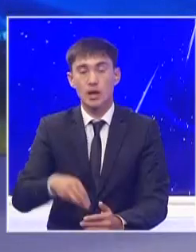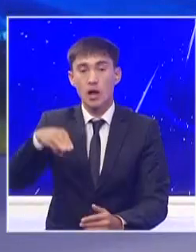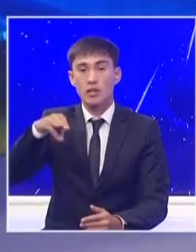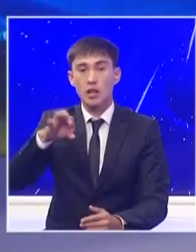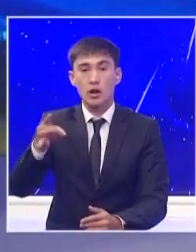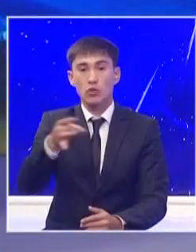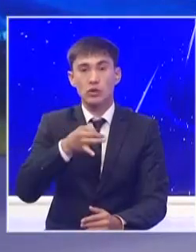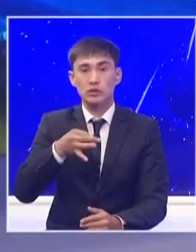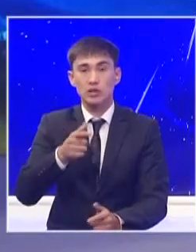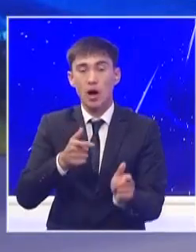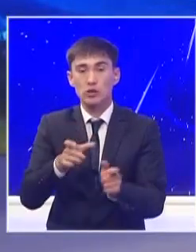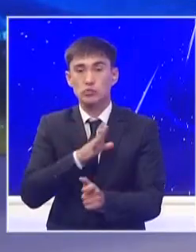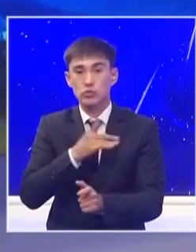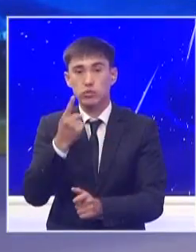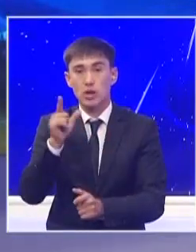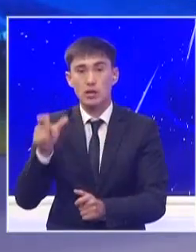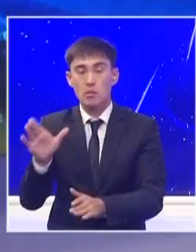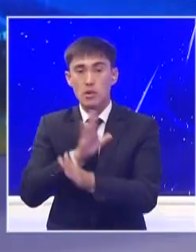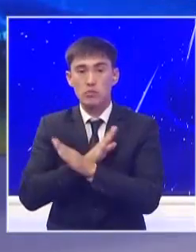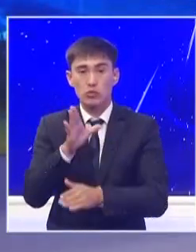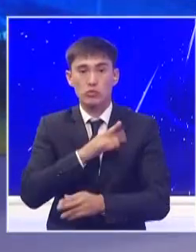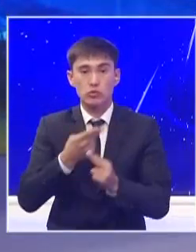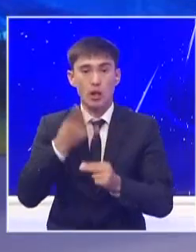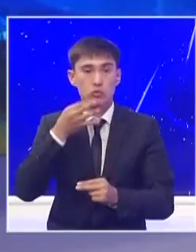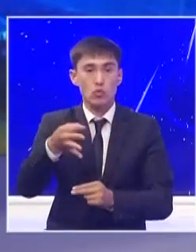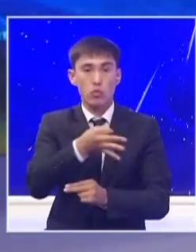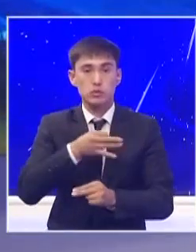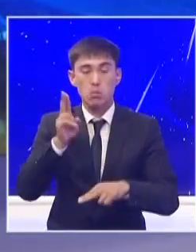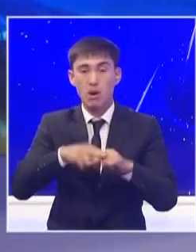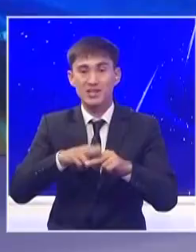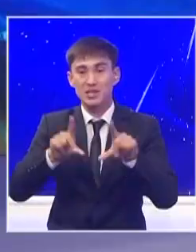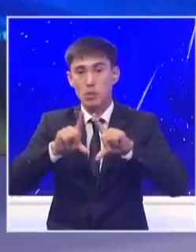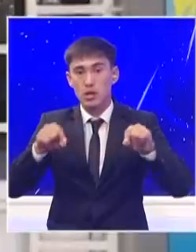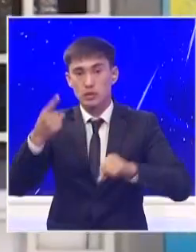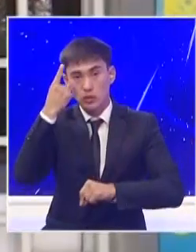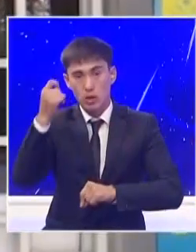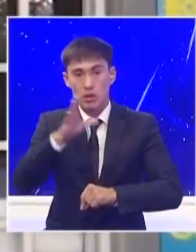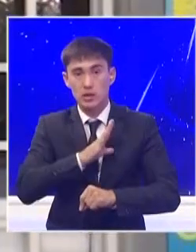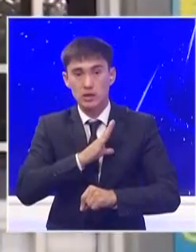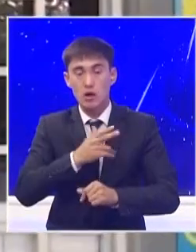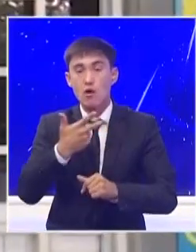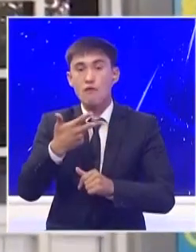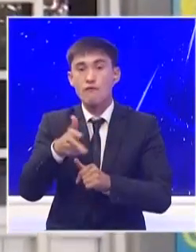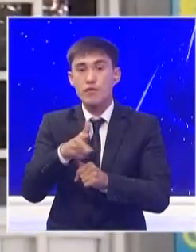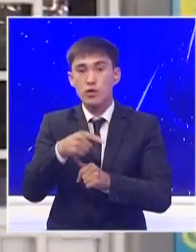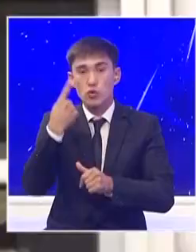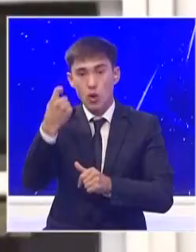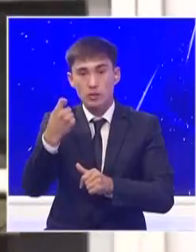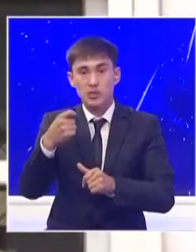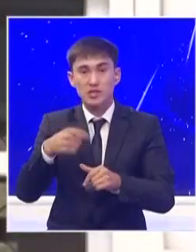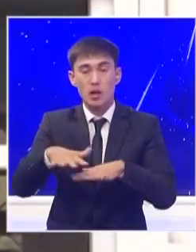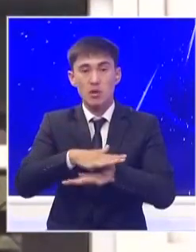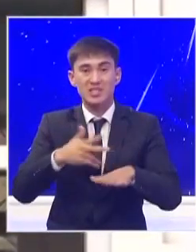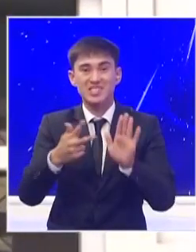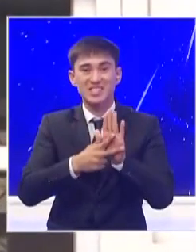Талғар ауданында атыс болып, бір адам мерт болды. Бұл туралы Алматы облысының полиция департаменті өкілдері хабарлады. Олардың ақпарынша